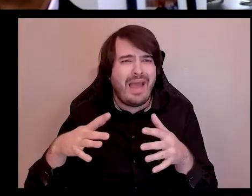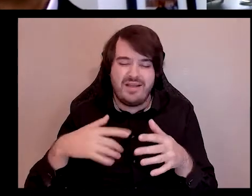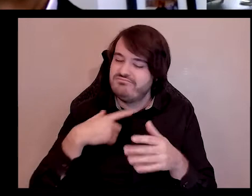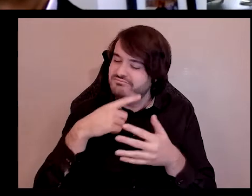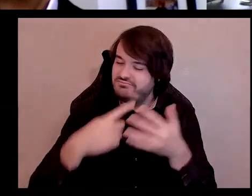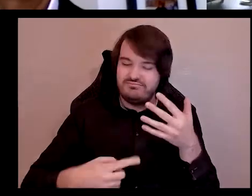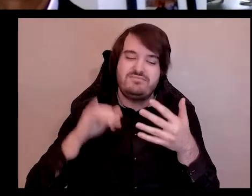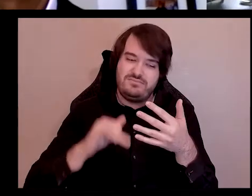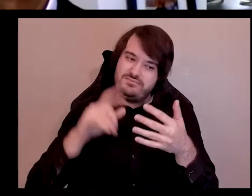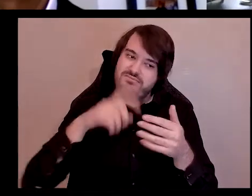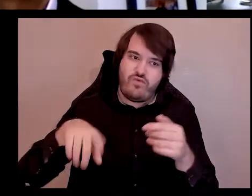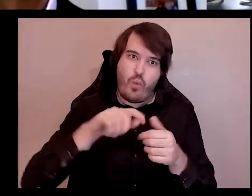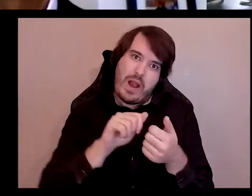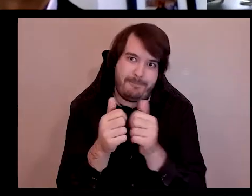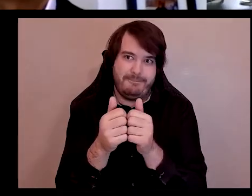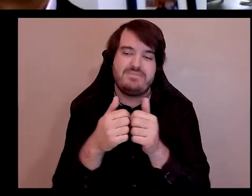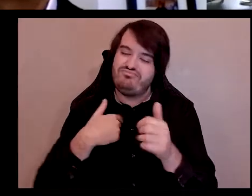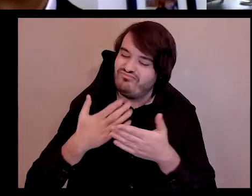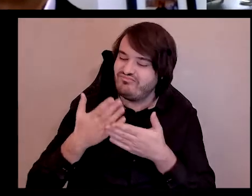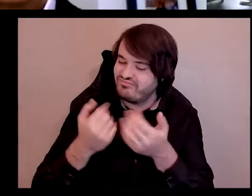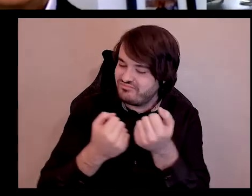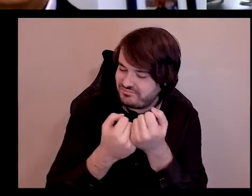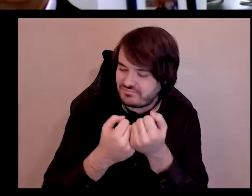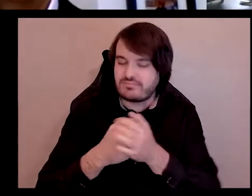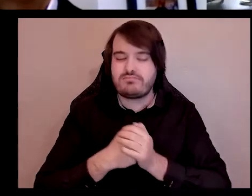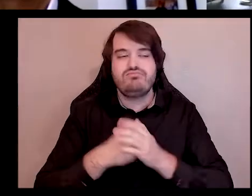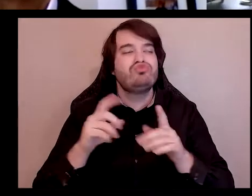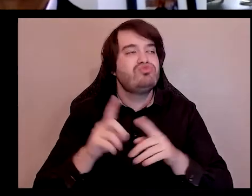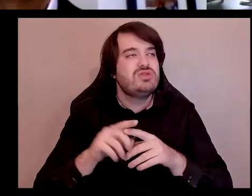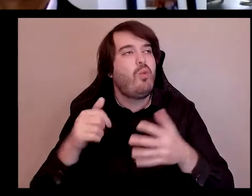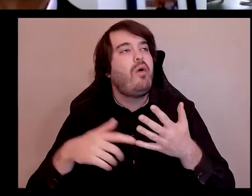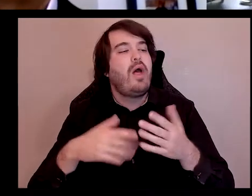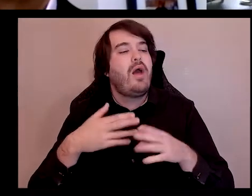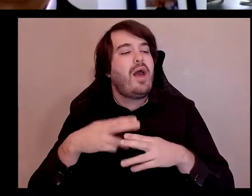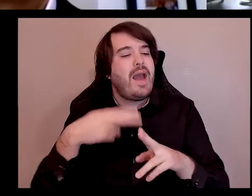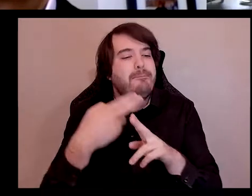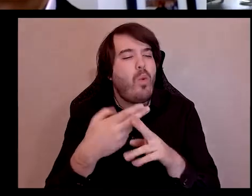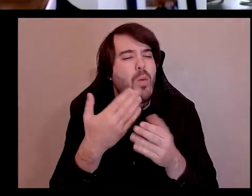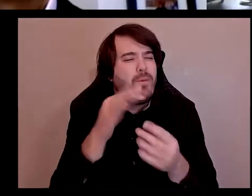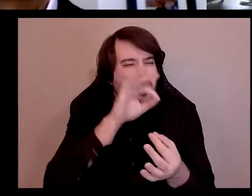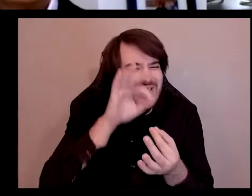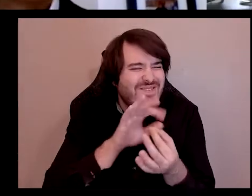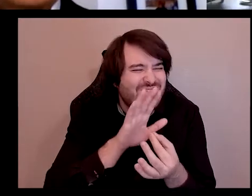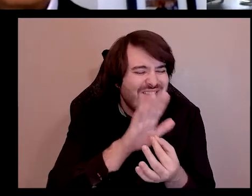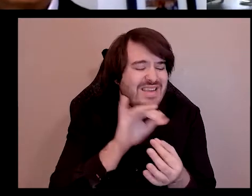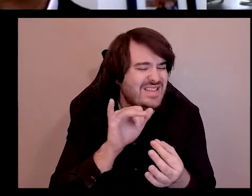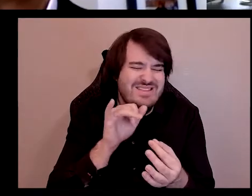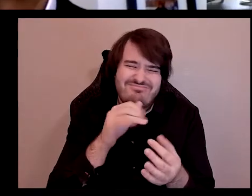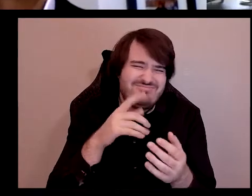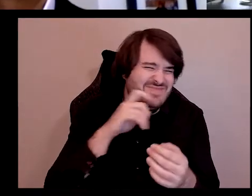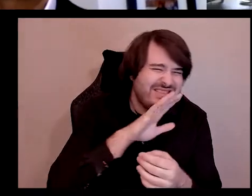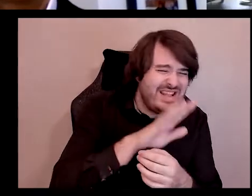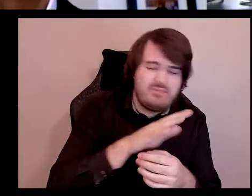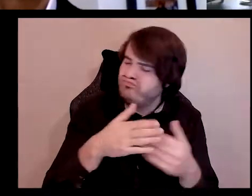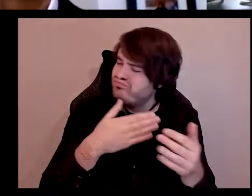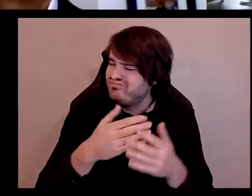CV, ben, c'est tous ces éléments-là qu'il faut se mettre à jour et qu'on peut répondre à des besoins spécifiques là, d'un extrême à l'autre, si on